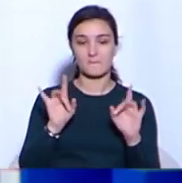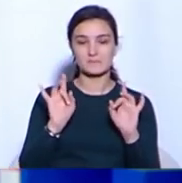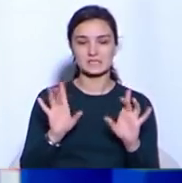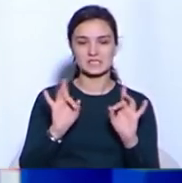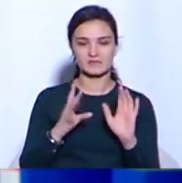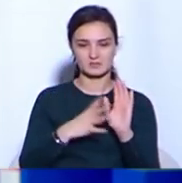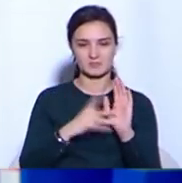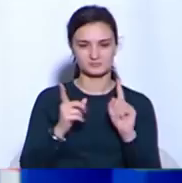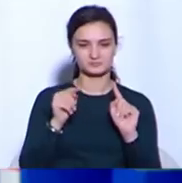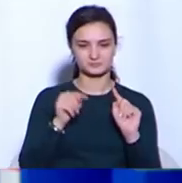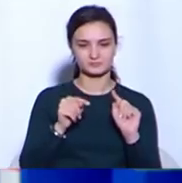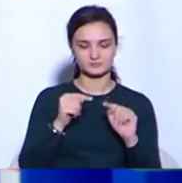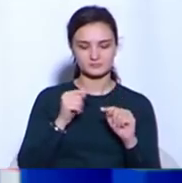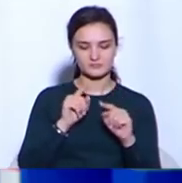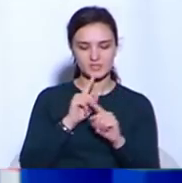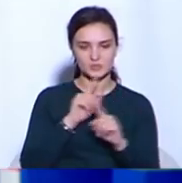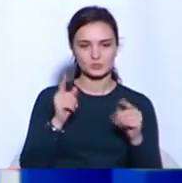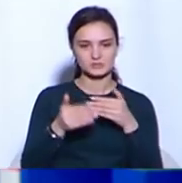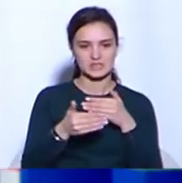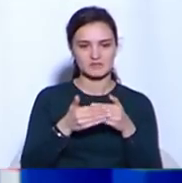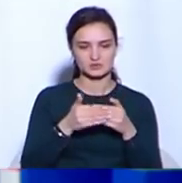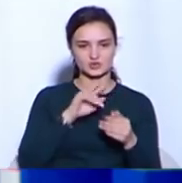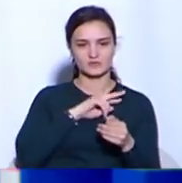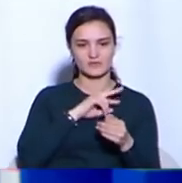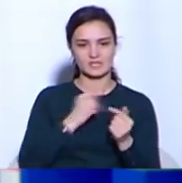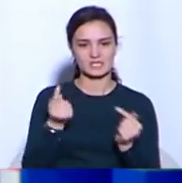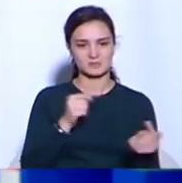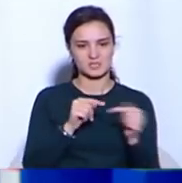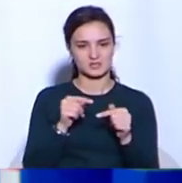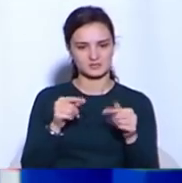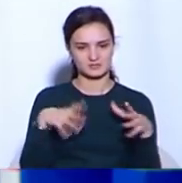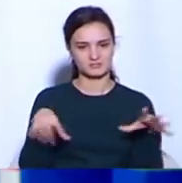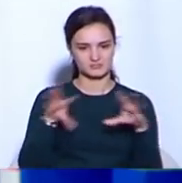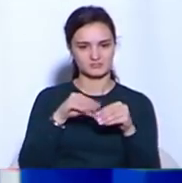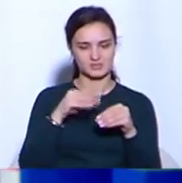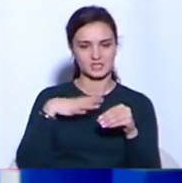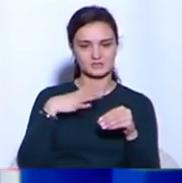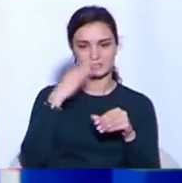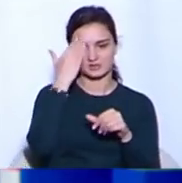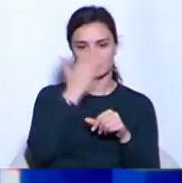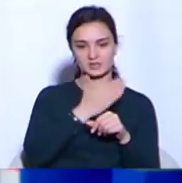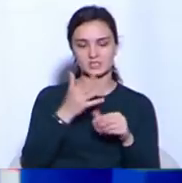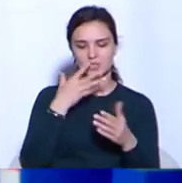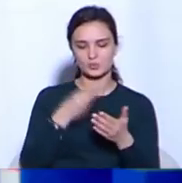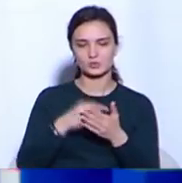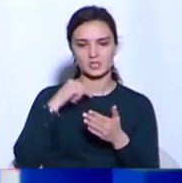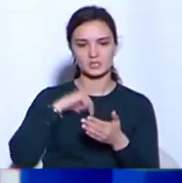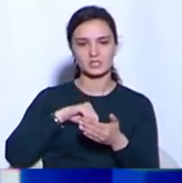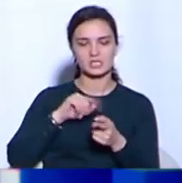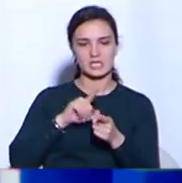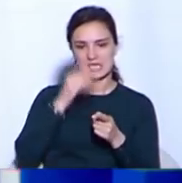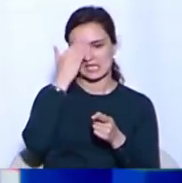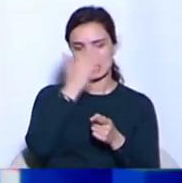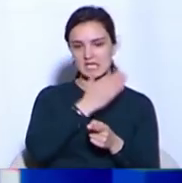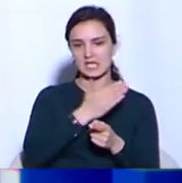ტკივილმა განსაკუთრებით დაგვაახლოვა და შეგვაყვარა ერთმანეთი და რაც მთავარია შეგვაყვარა საკუთარი ღირსება,